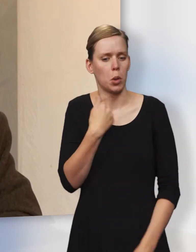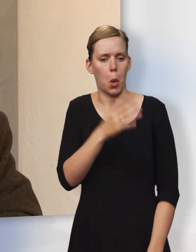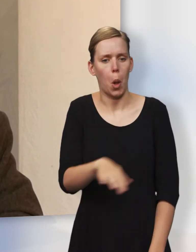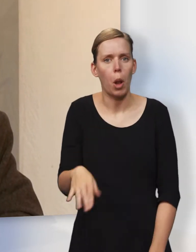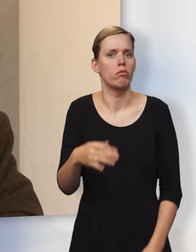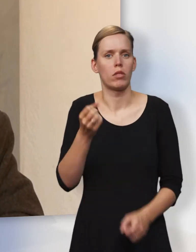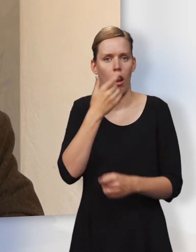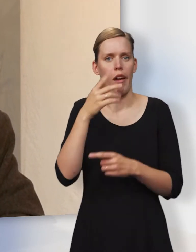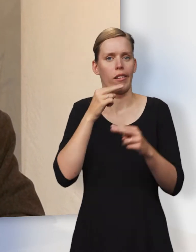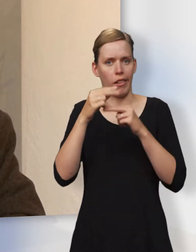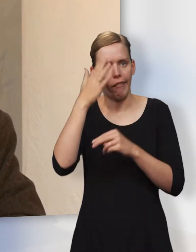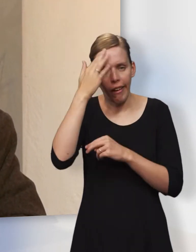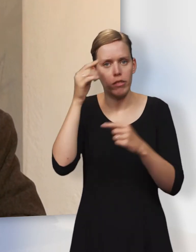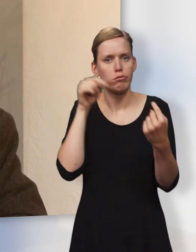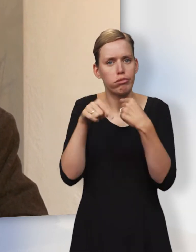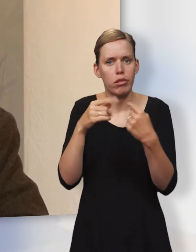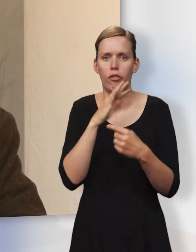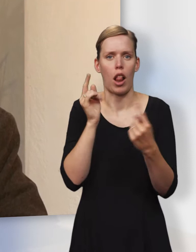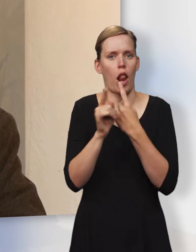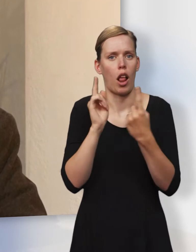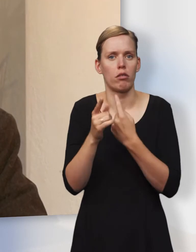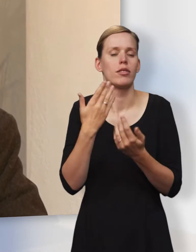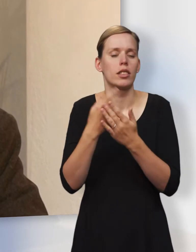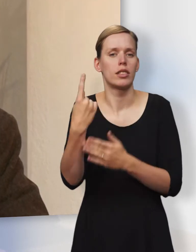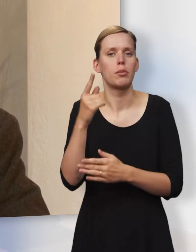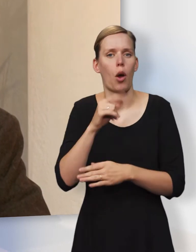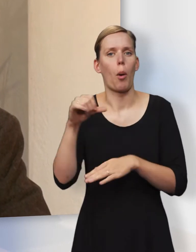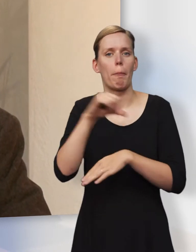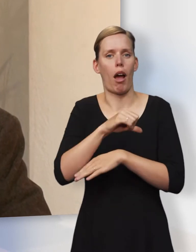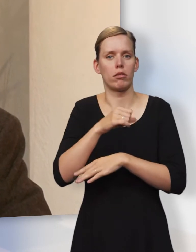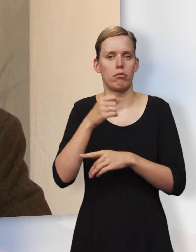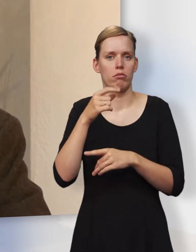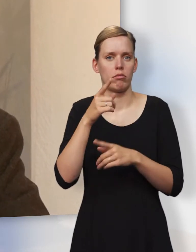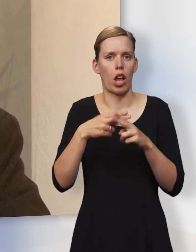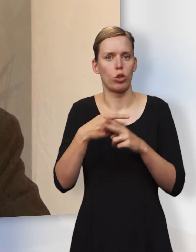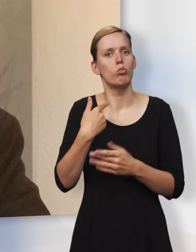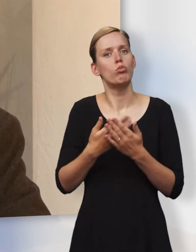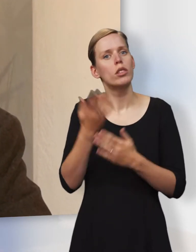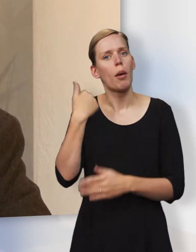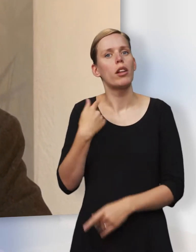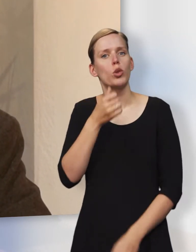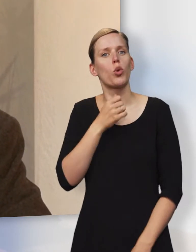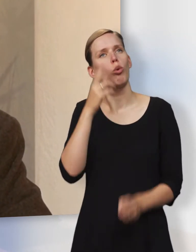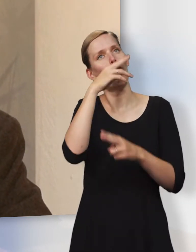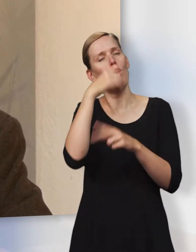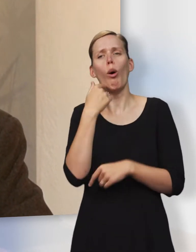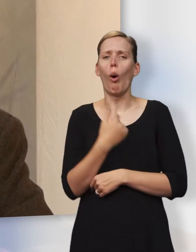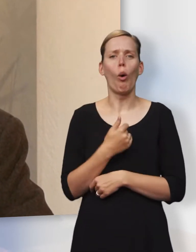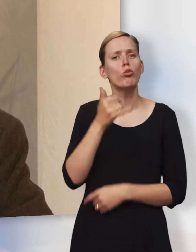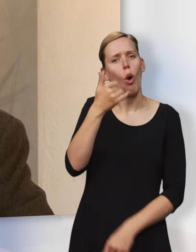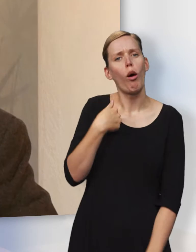ein- und ausgegangen und meine Patentante. Und in meinem jugendlichen Leichtsinn habe ich dann einfach gesagt, ach du, ich probiere das